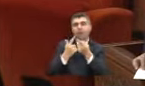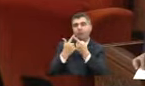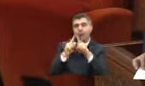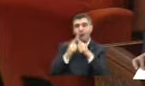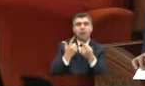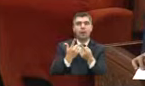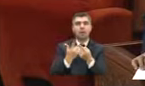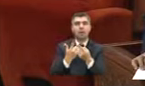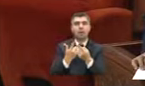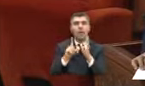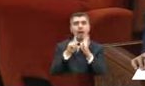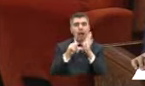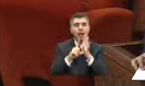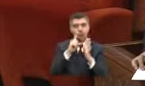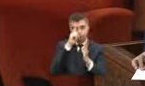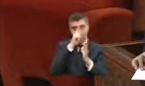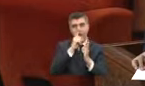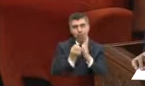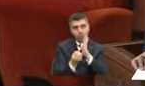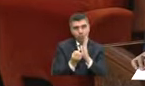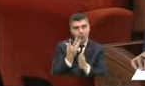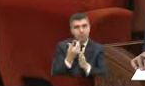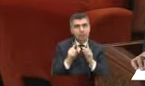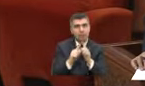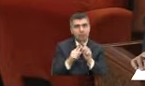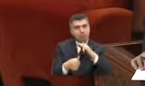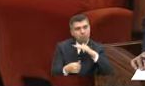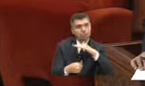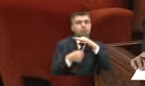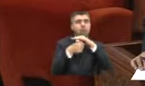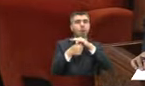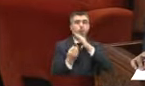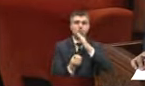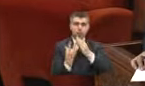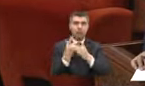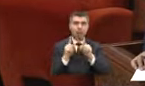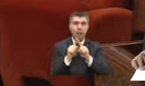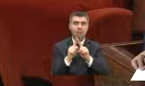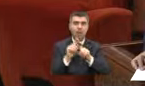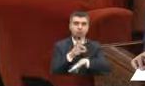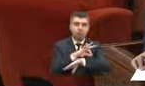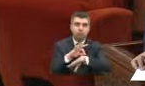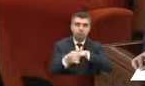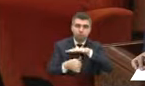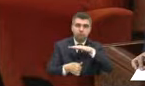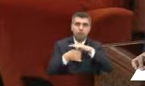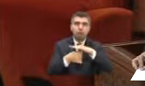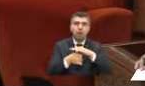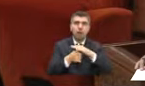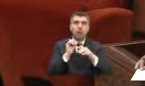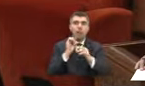ستسمح بإحداث المجلس استشاري الأسرة والطفولة الذي سيواكب، وكذلك